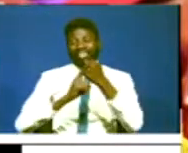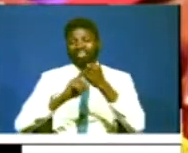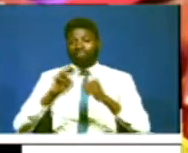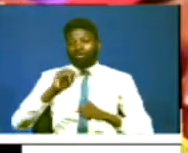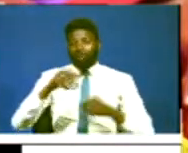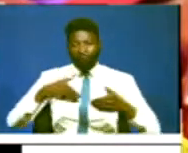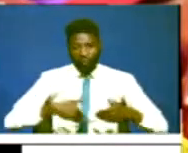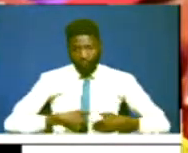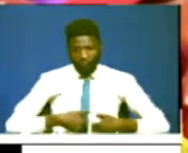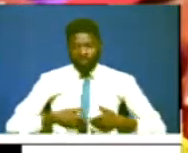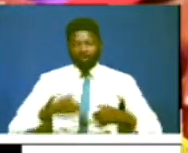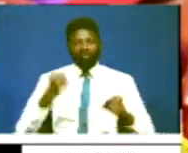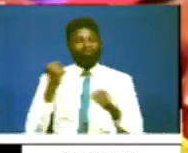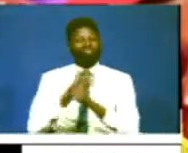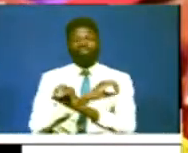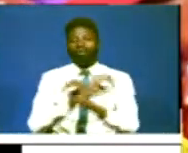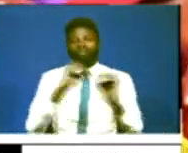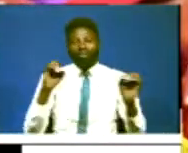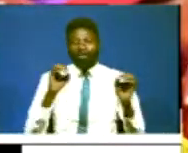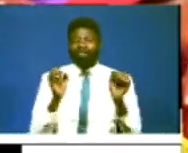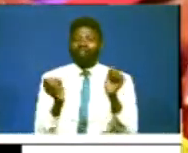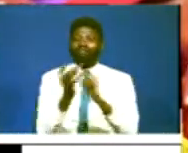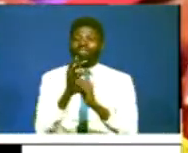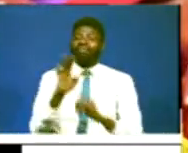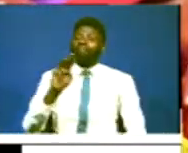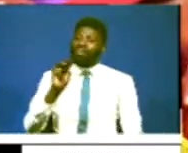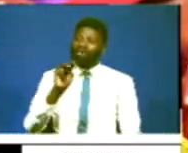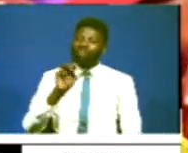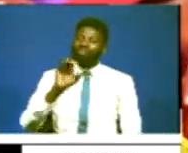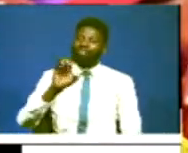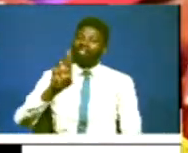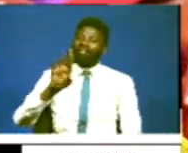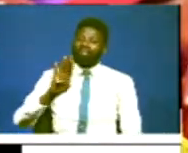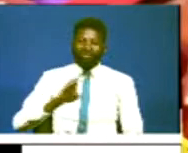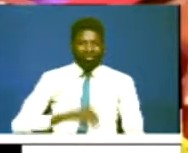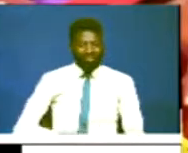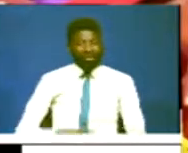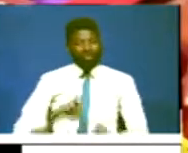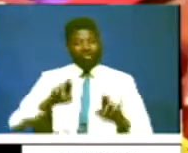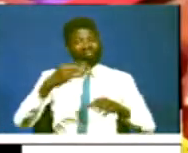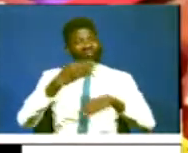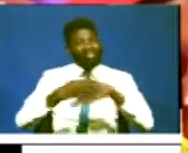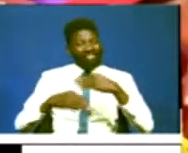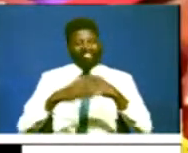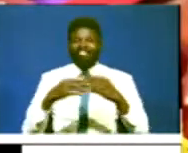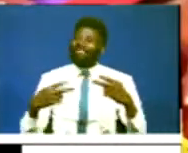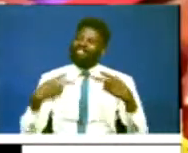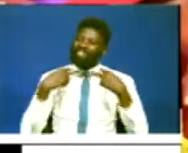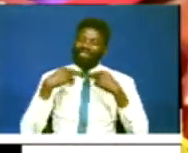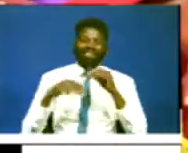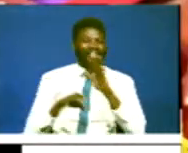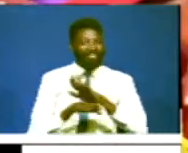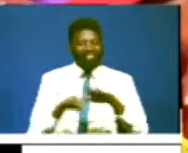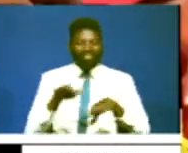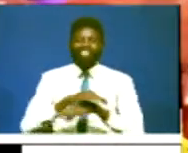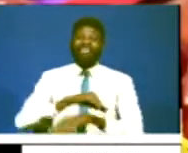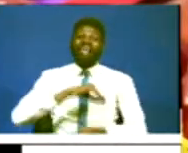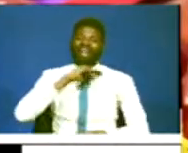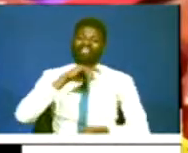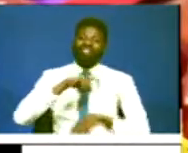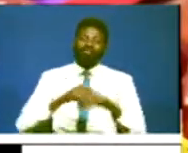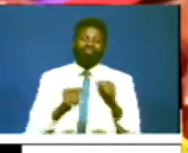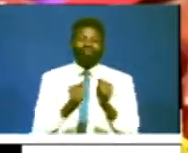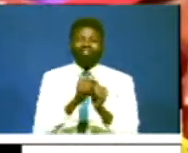14 million. Barabara zote sikasimama. Everything wewe Raila ukiwa na Uhuru mkaharibu